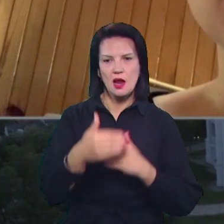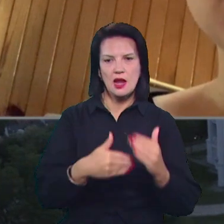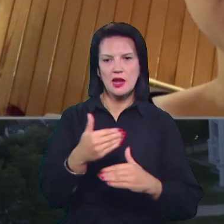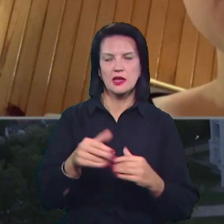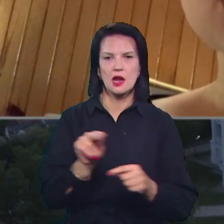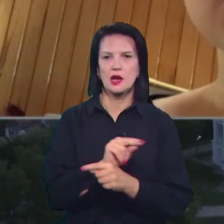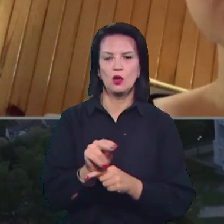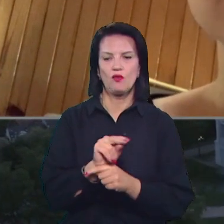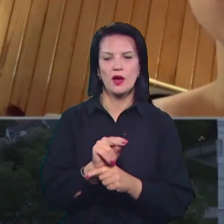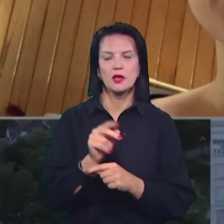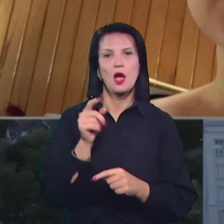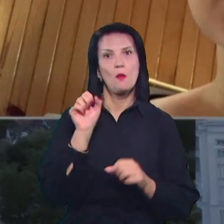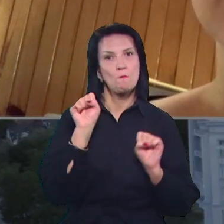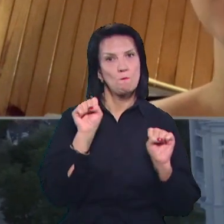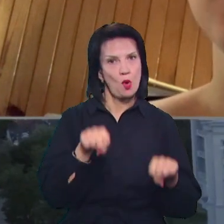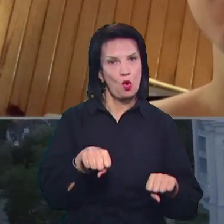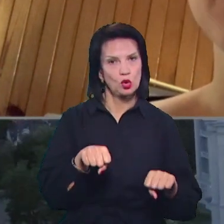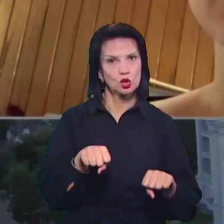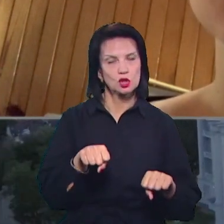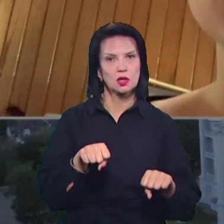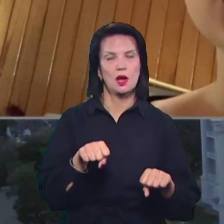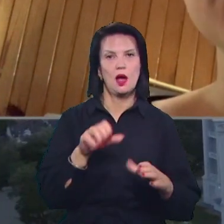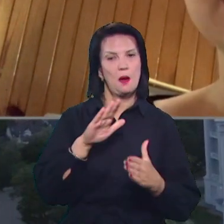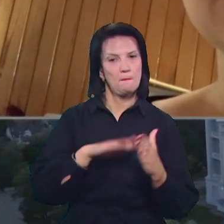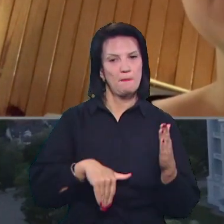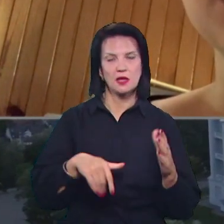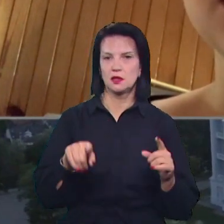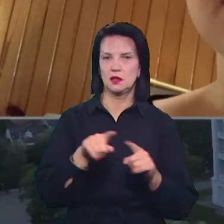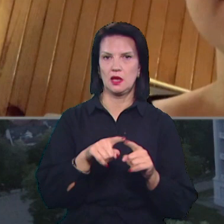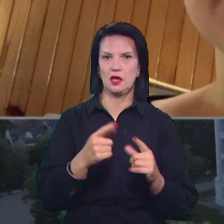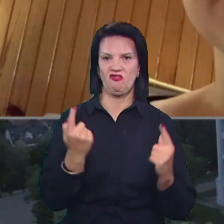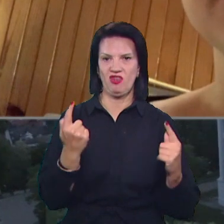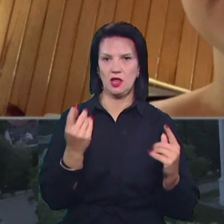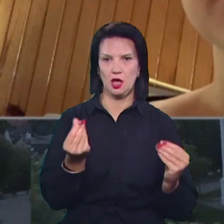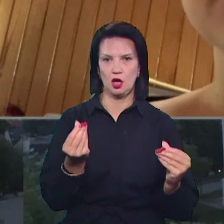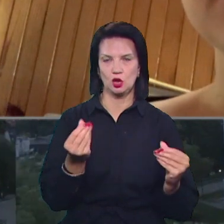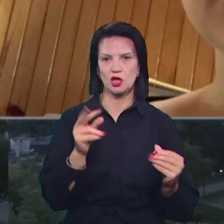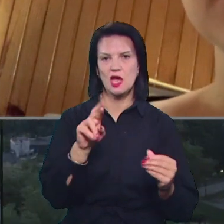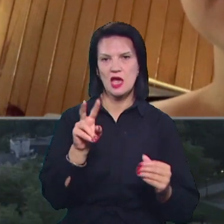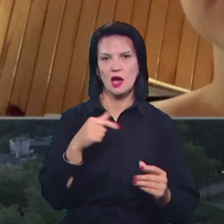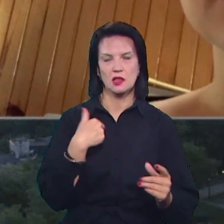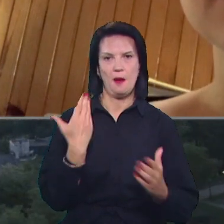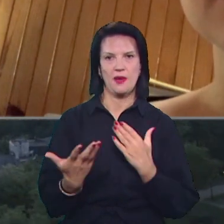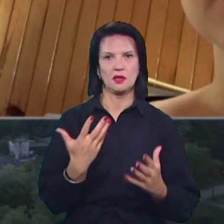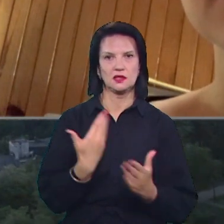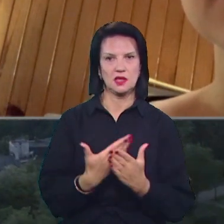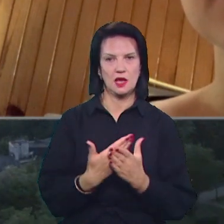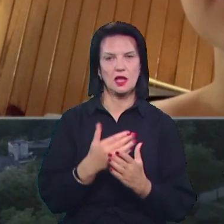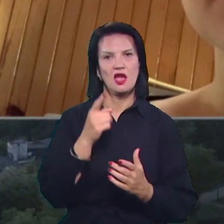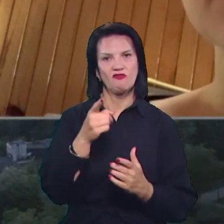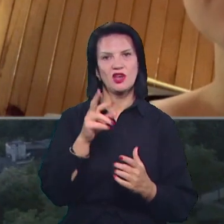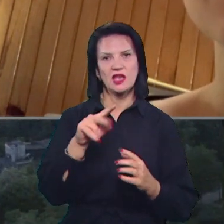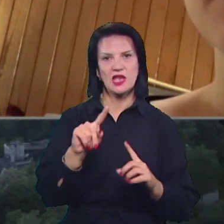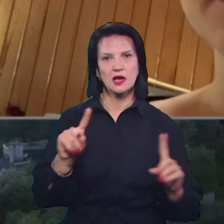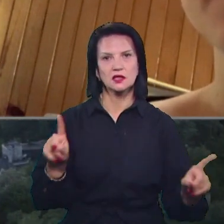лікування. Тобто можна обійтися не такими великими грошима, як нам здається. Ну і ось ви, як співзасновниця благодійного фонду,